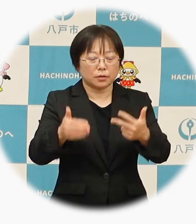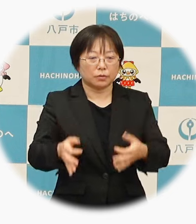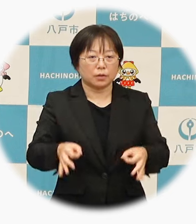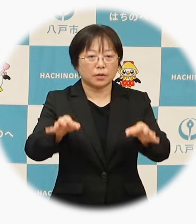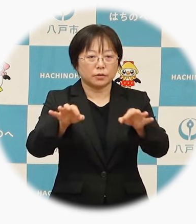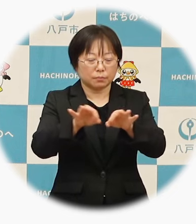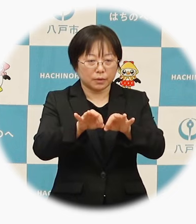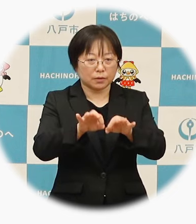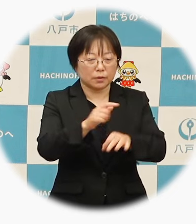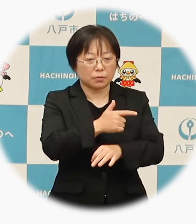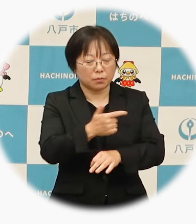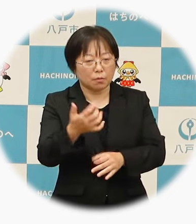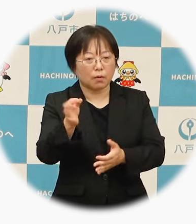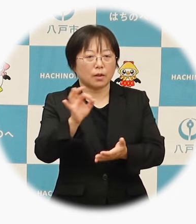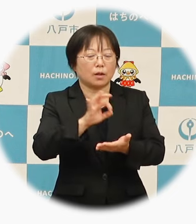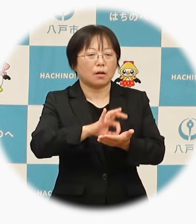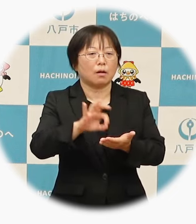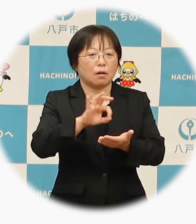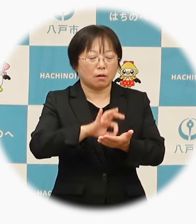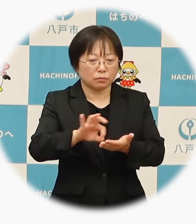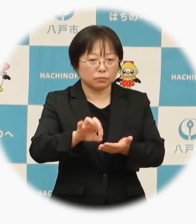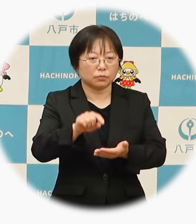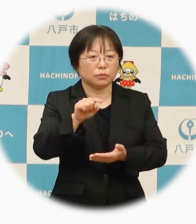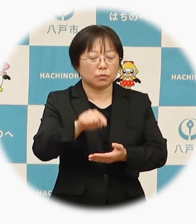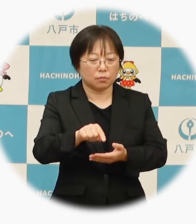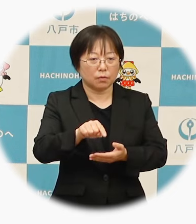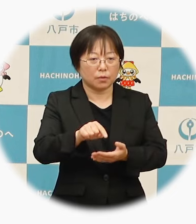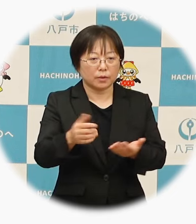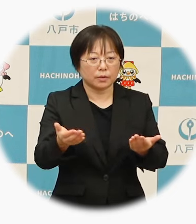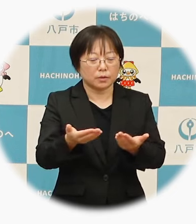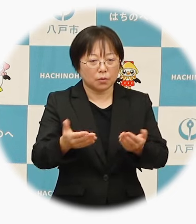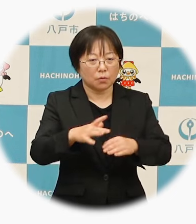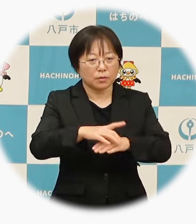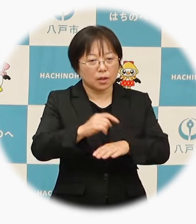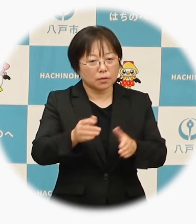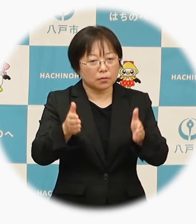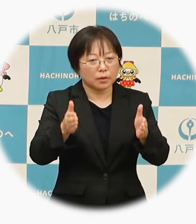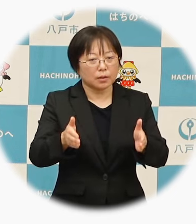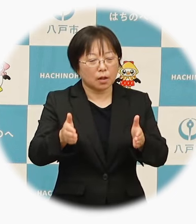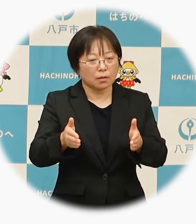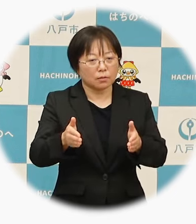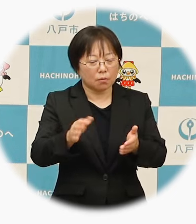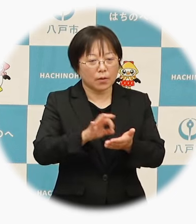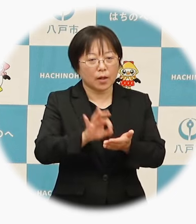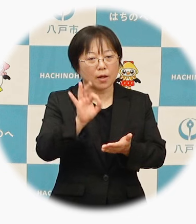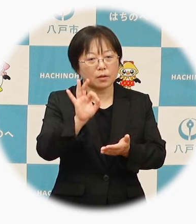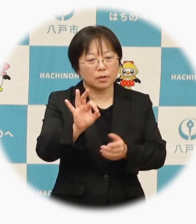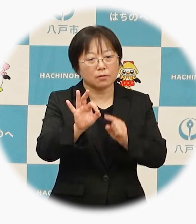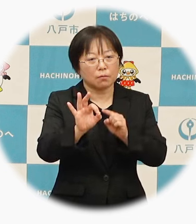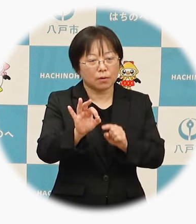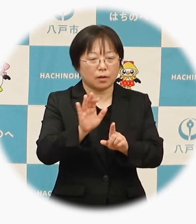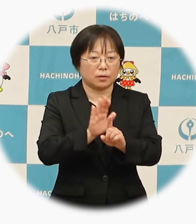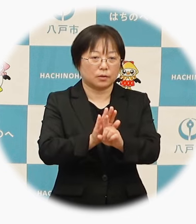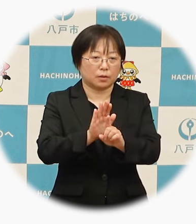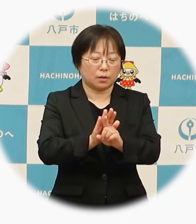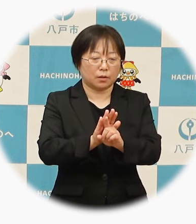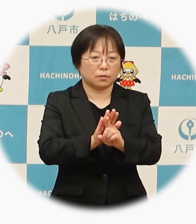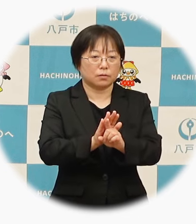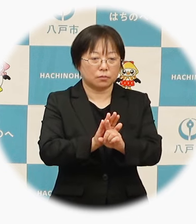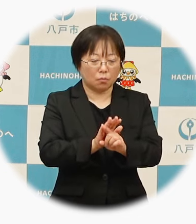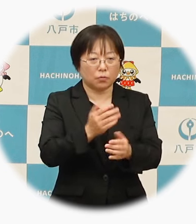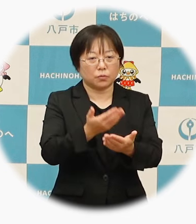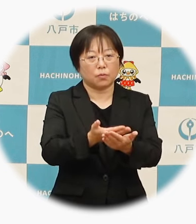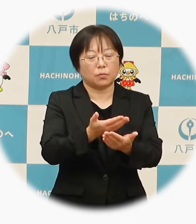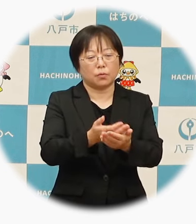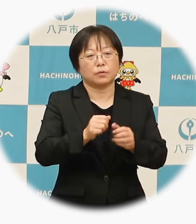イニシャルコストランニングコストなどの事業初期段階の経費に対する支援について新規に要